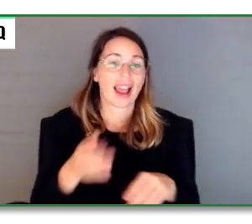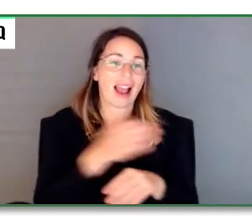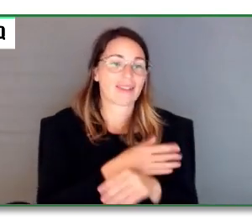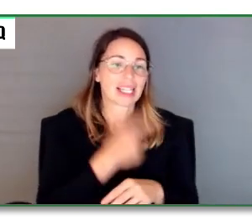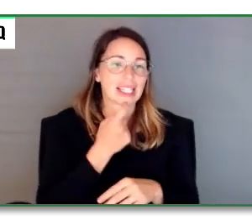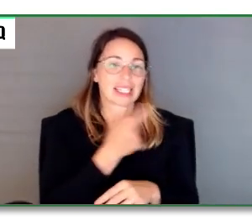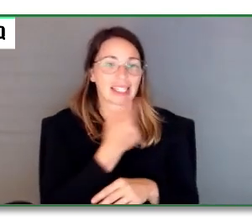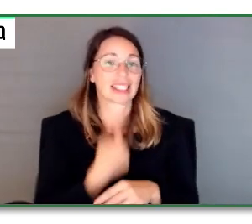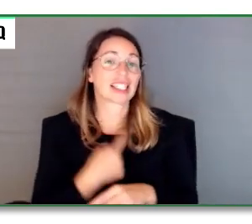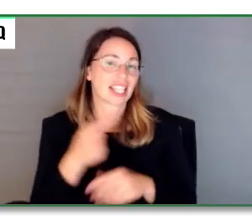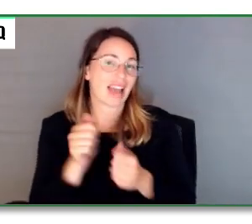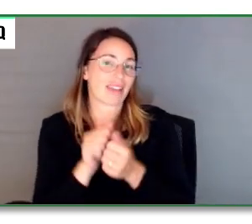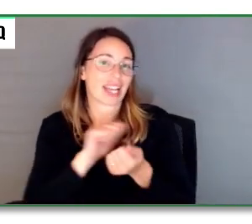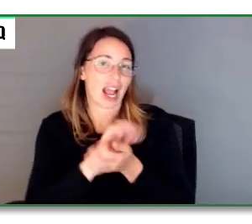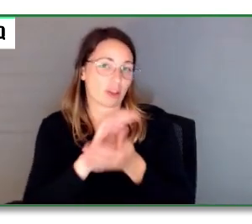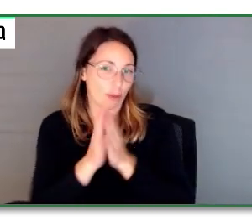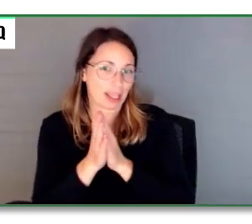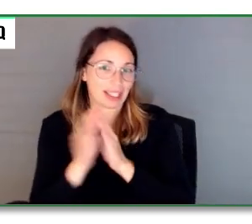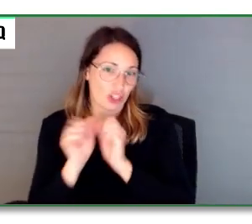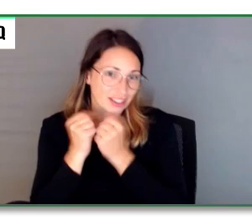sociale, nous avons